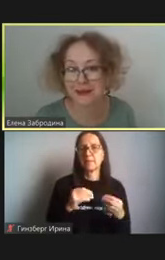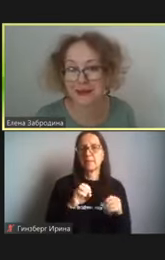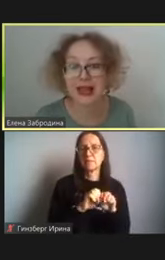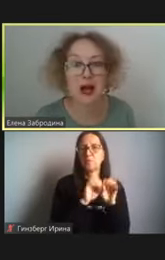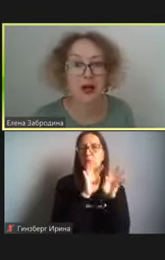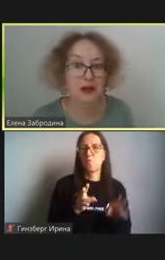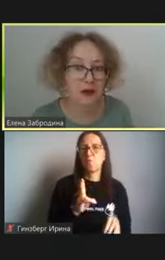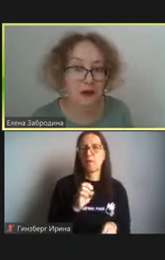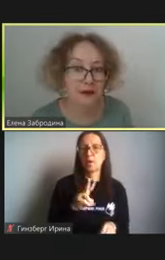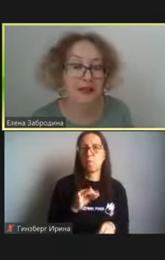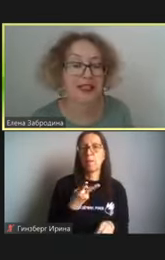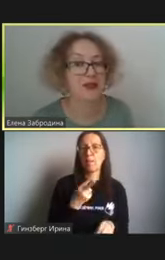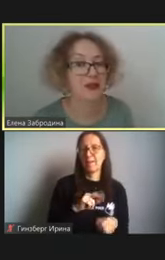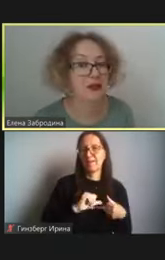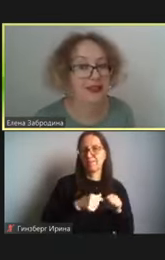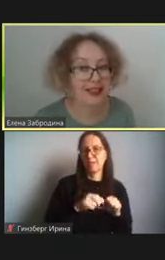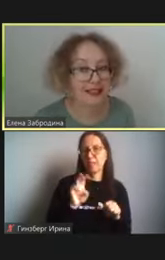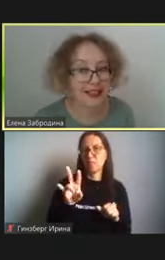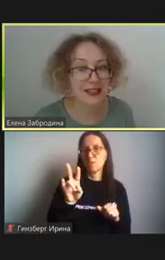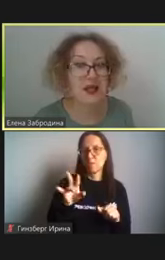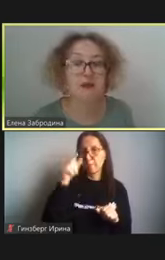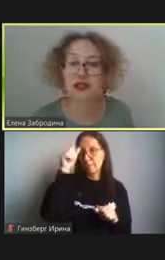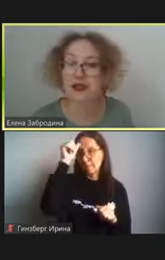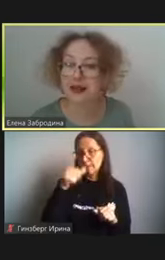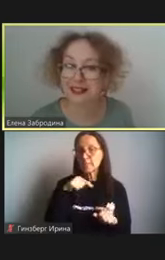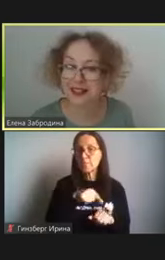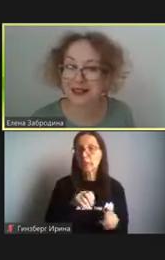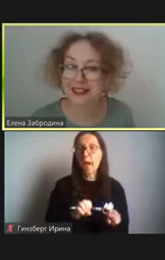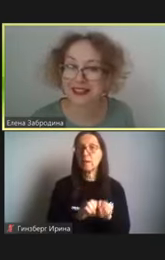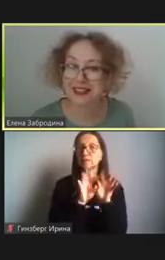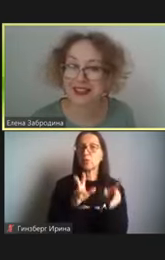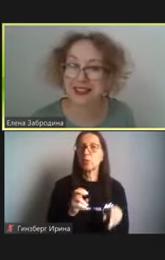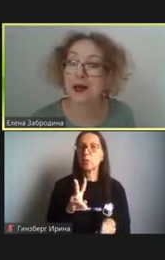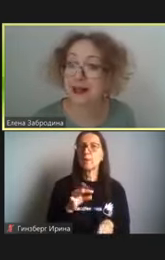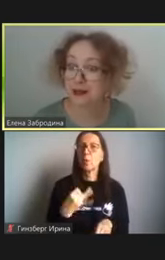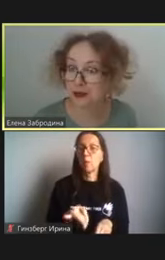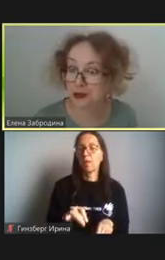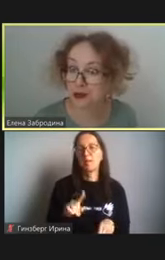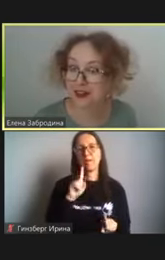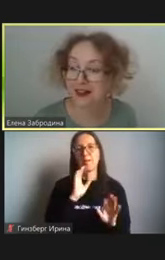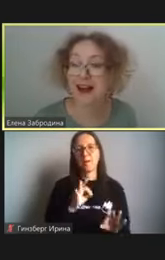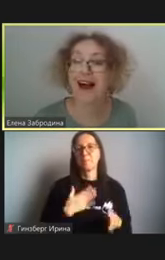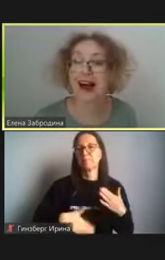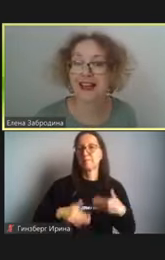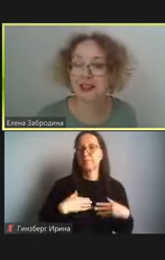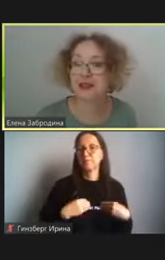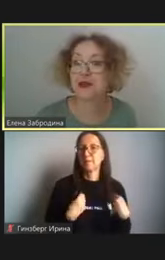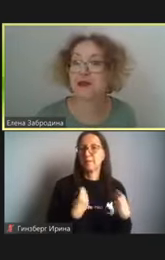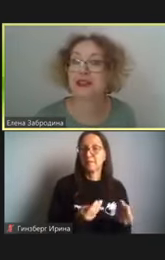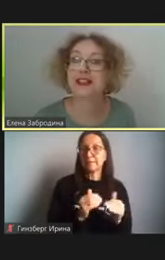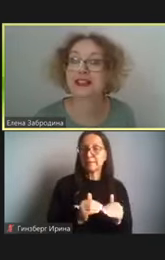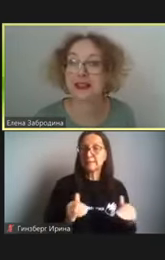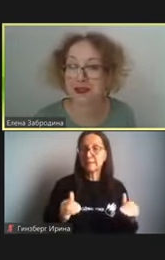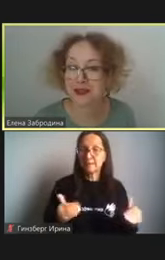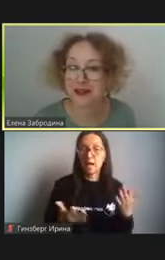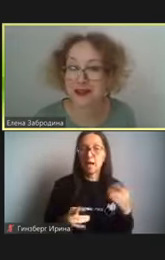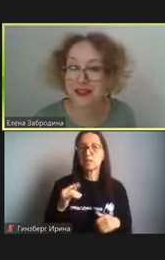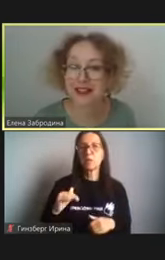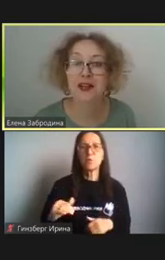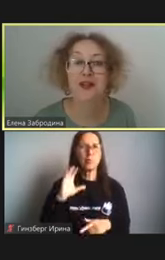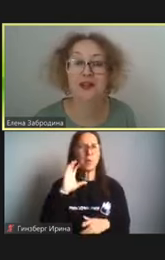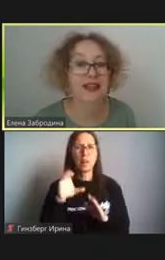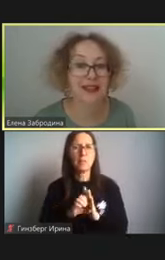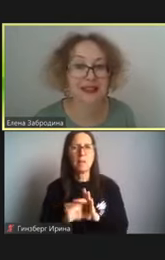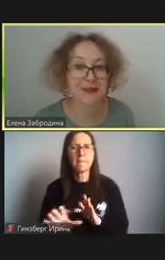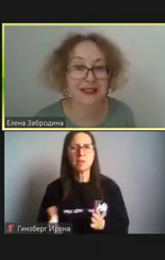ноябре. Но святой Николай может порадовать детей послушных, а если ребенок